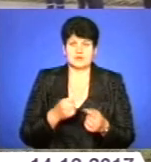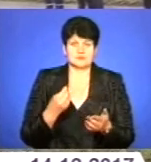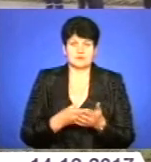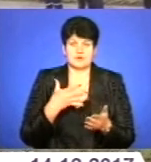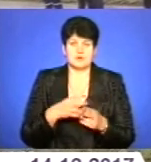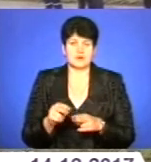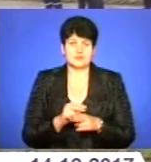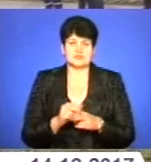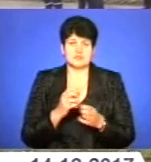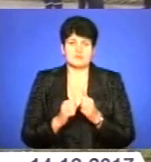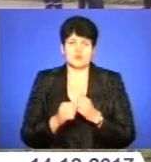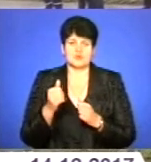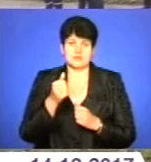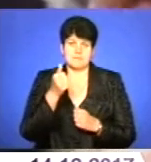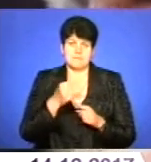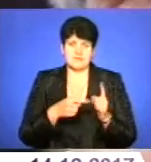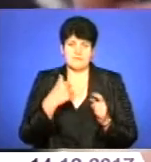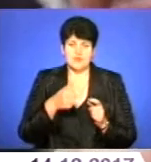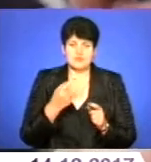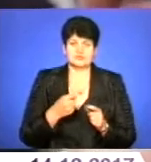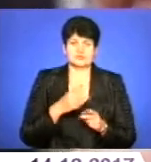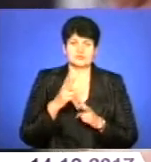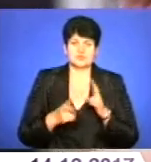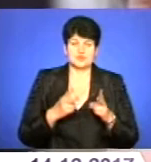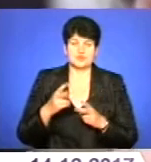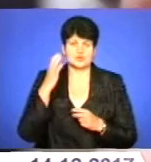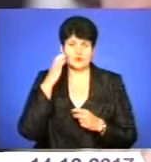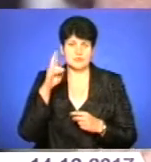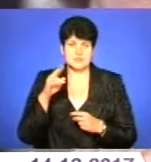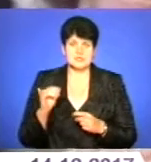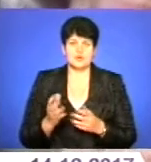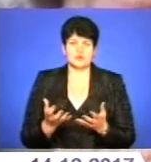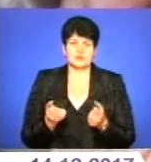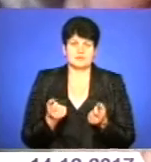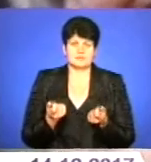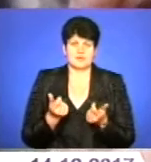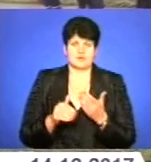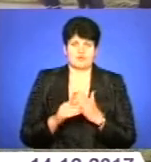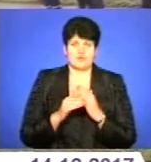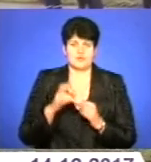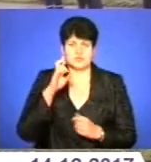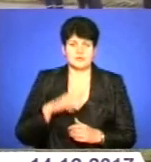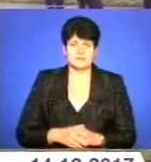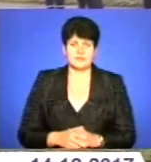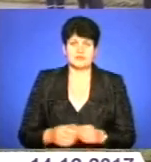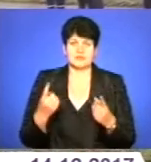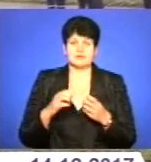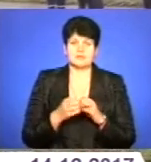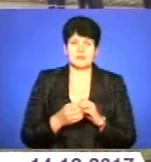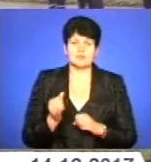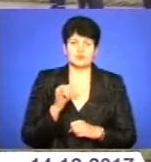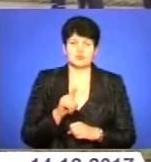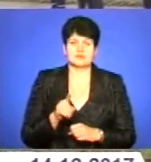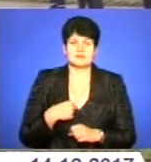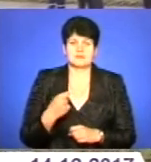потрібна кожних півроку. Жінка нарікає, мовляв, чорнобильці отримують незначну допомогу від держави. Великі проблеми в тому, що у нас